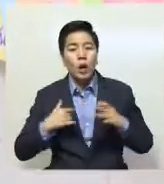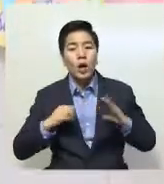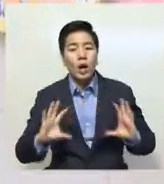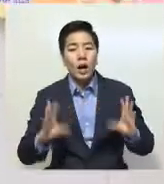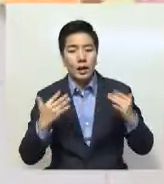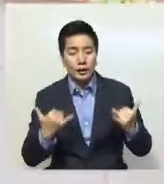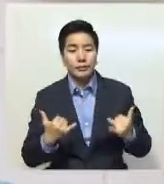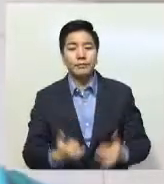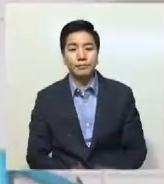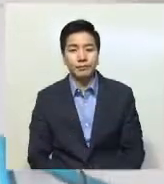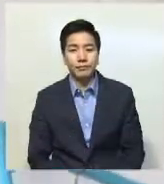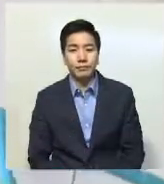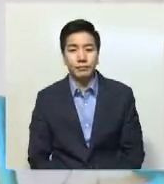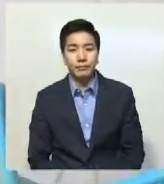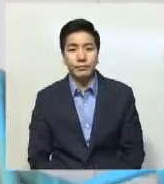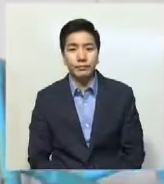าง